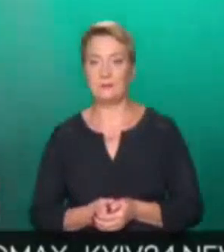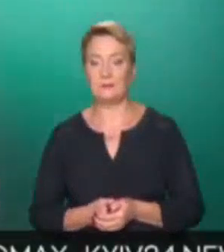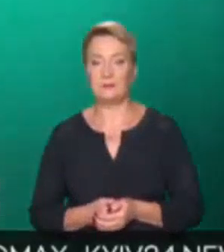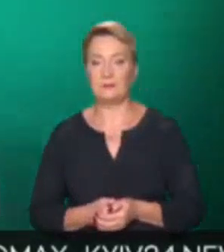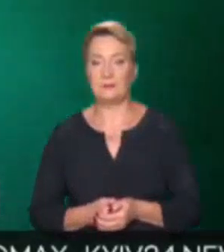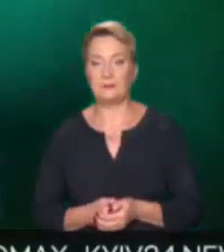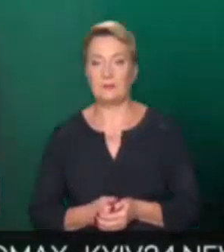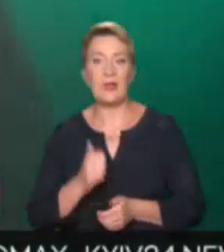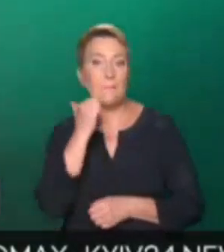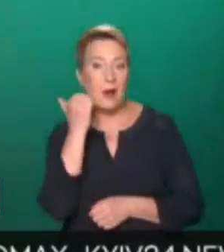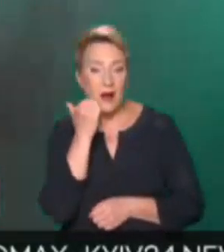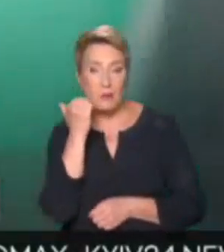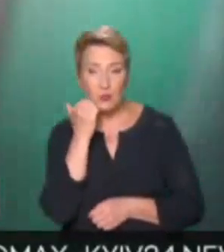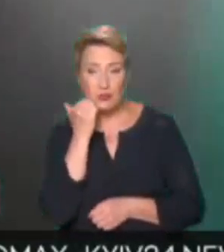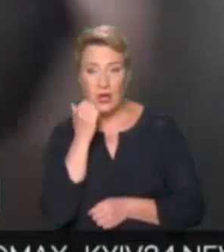Бабушка.